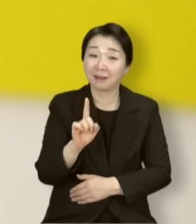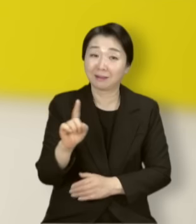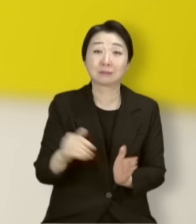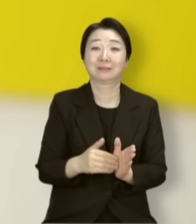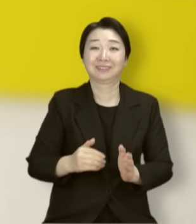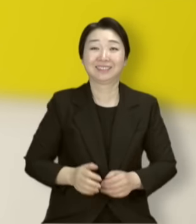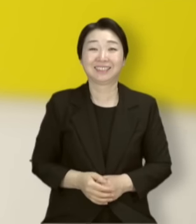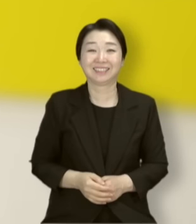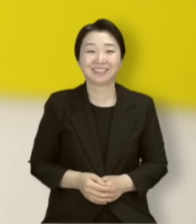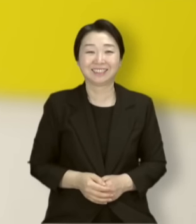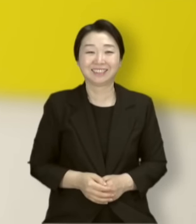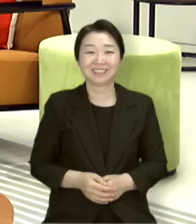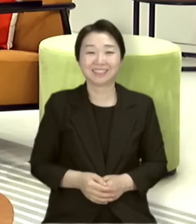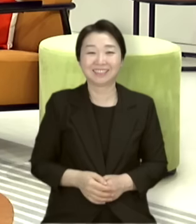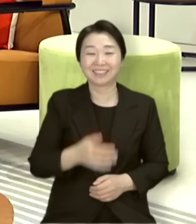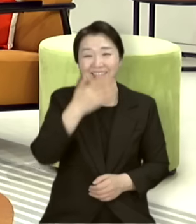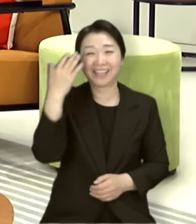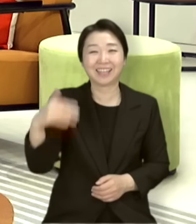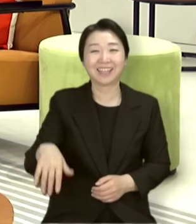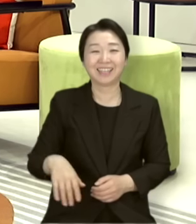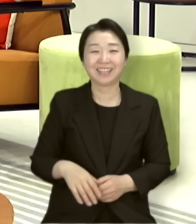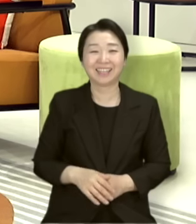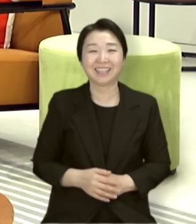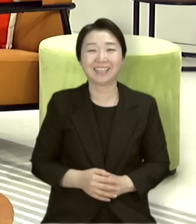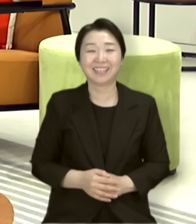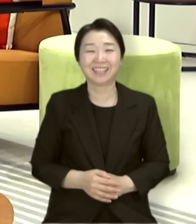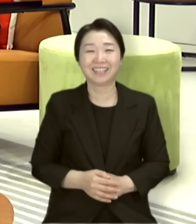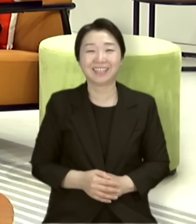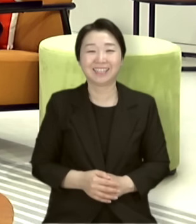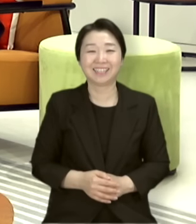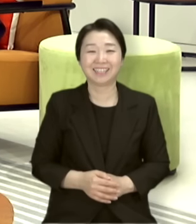그러고 끝났습니다. 다행입니다. 예, 예, 예.